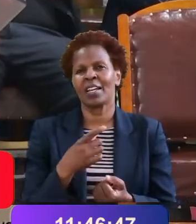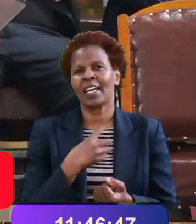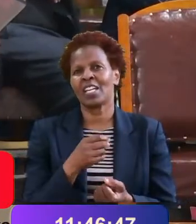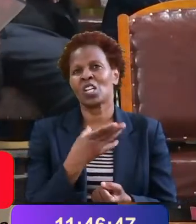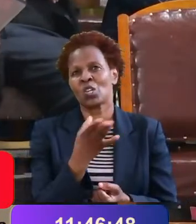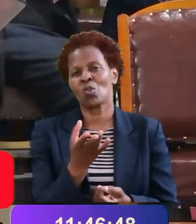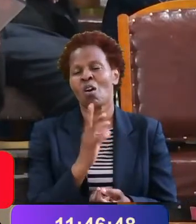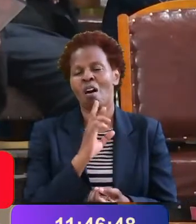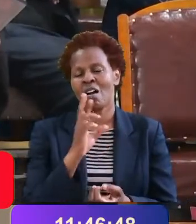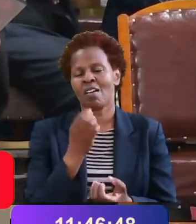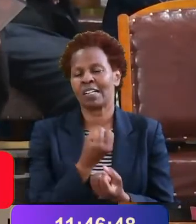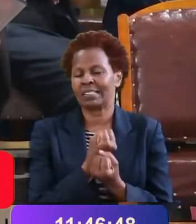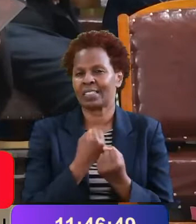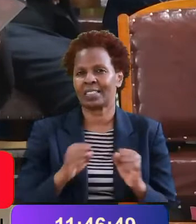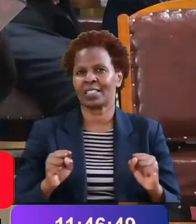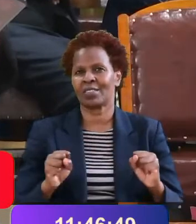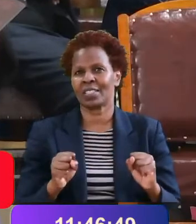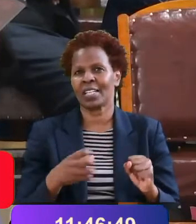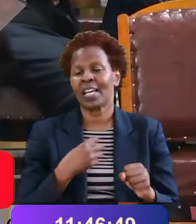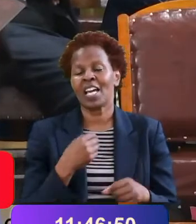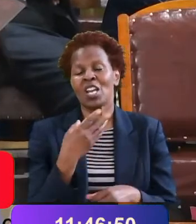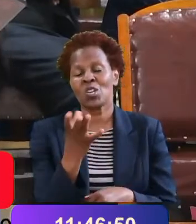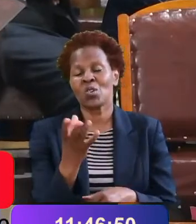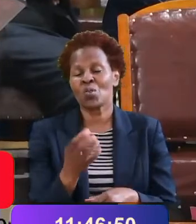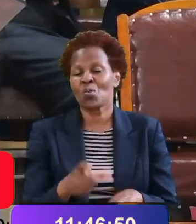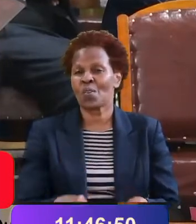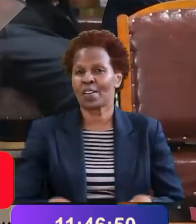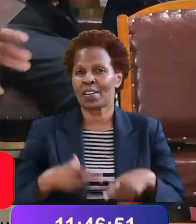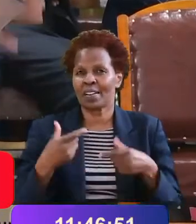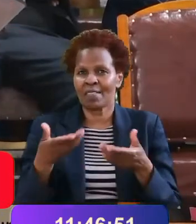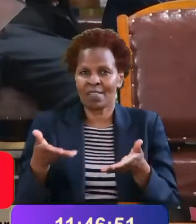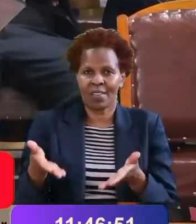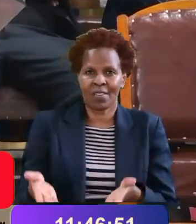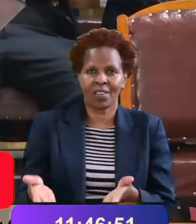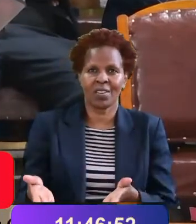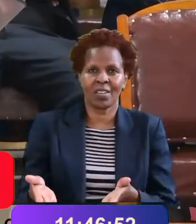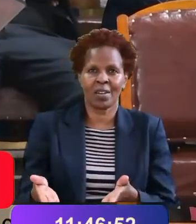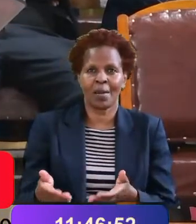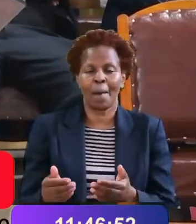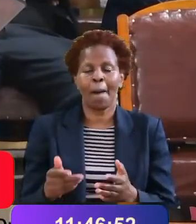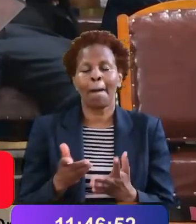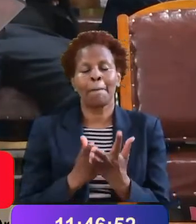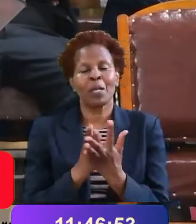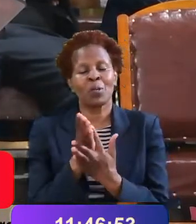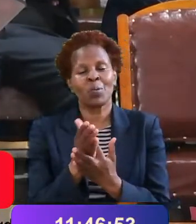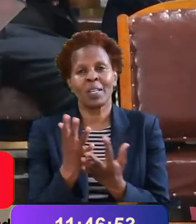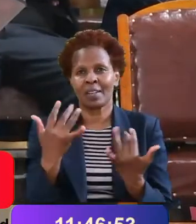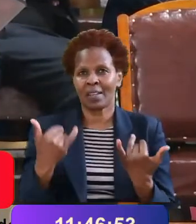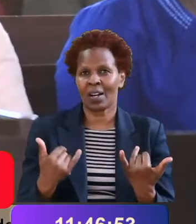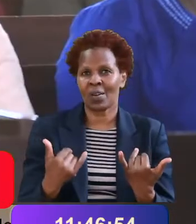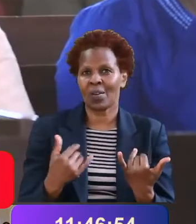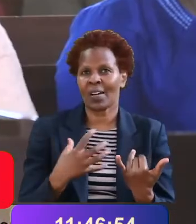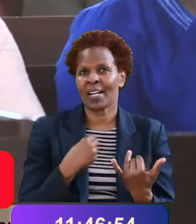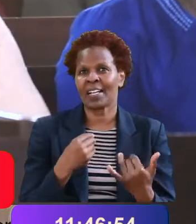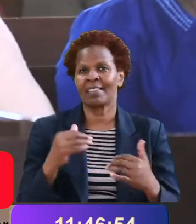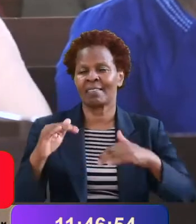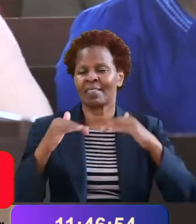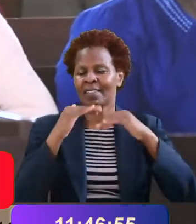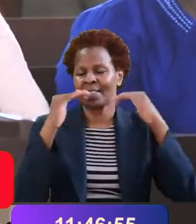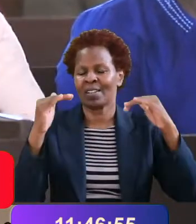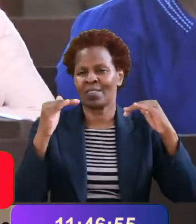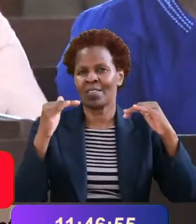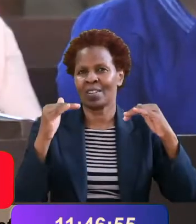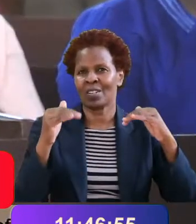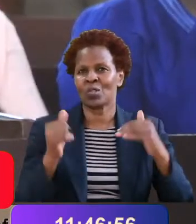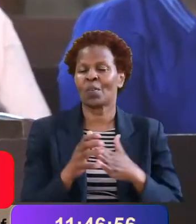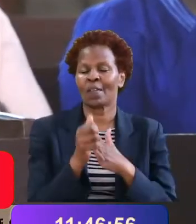na pia tukimpokea maisha yetu ya hapa ulimwenguni, between now na wakati tutafika binguni,